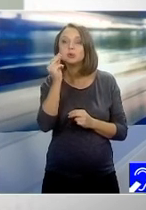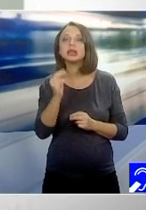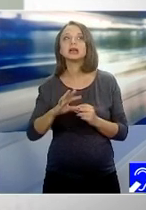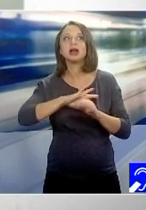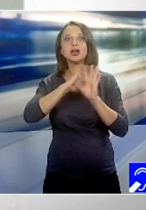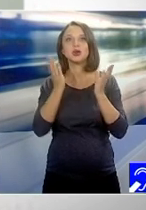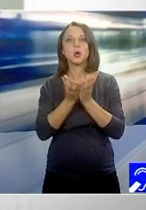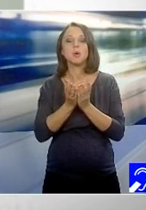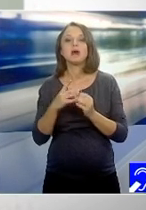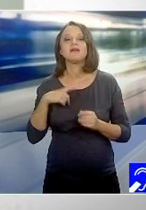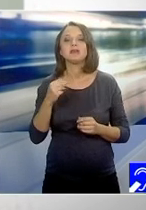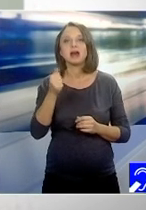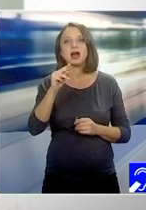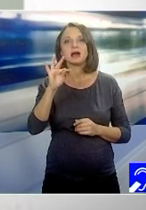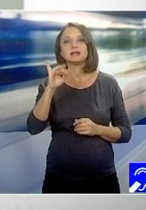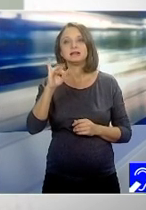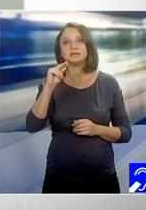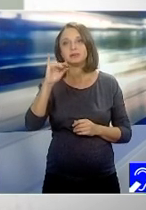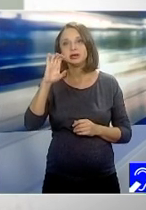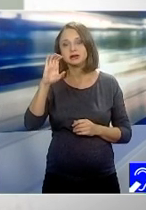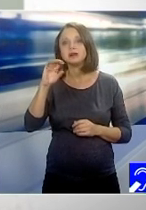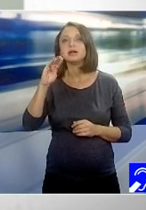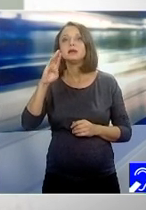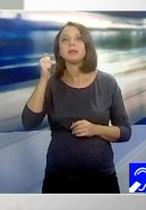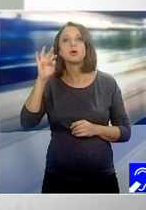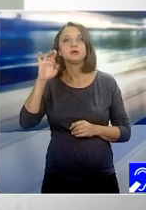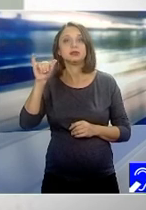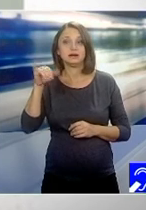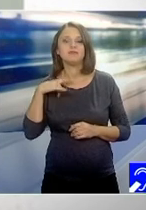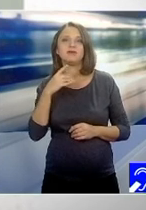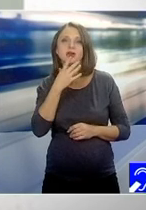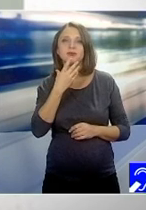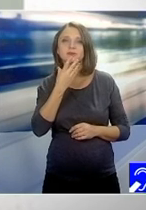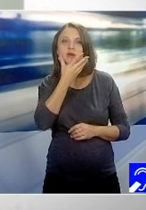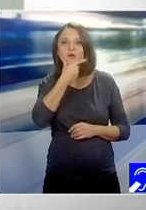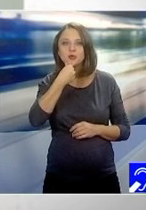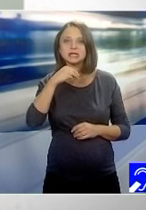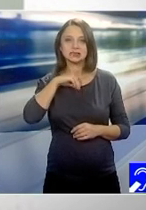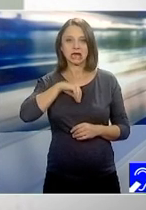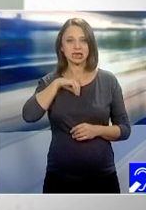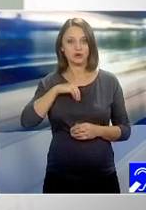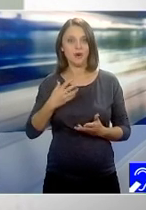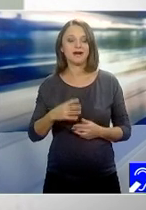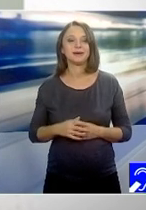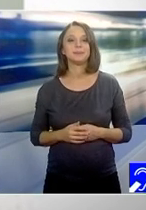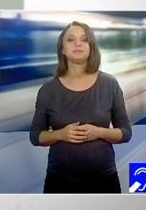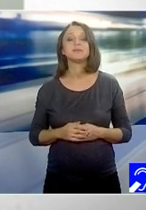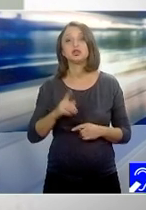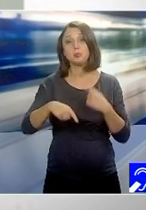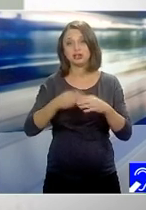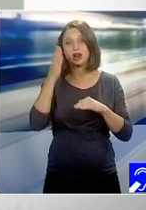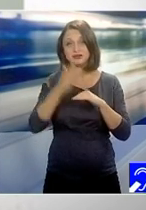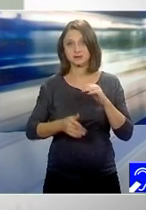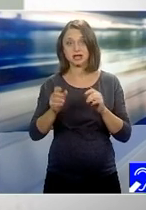Beauty, o lecție de viață în care frumusețea interioară este cea care contează cu adevărat. Și la finalul emisiunii